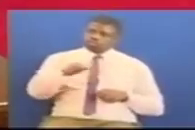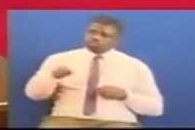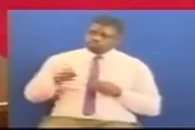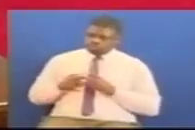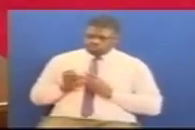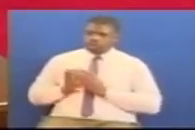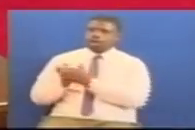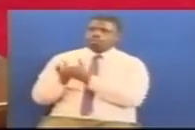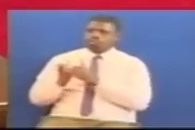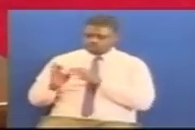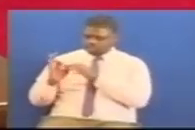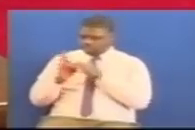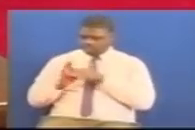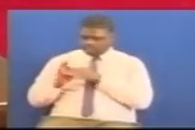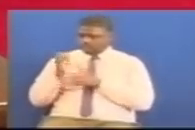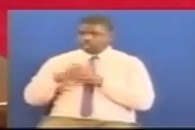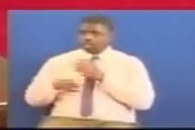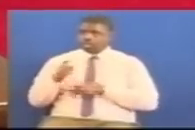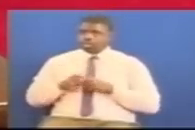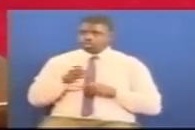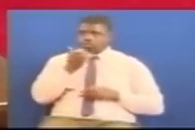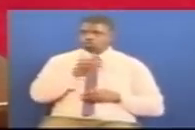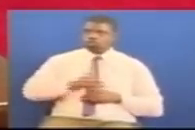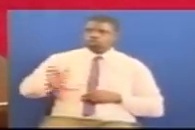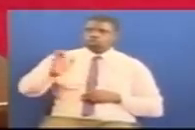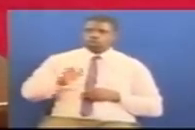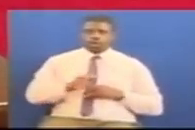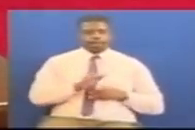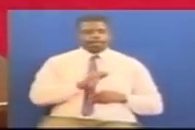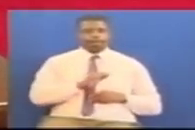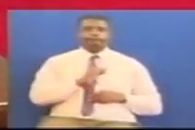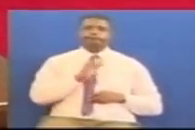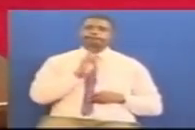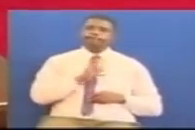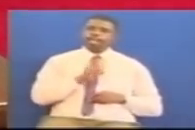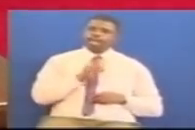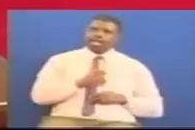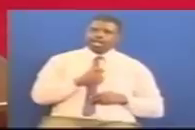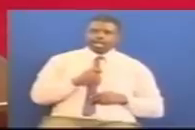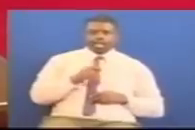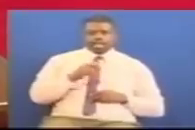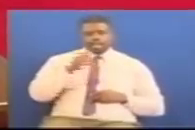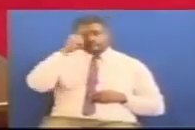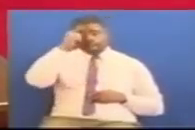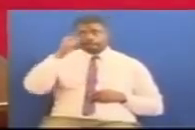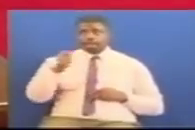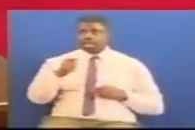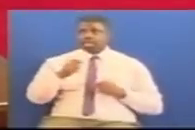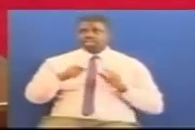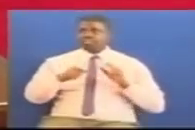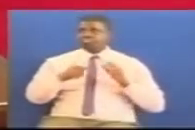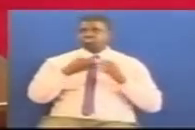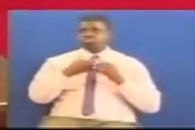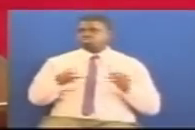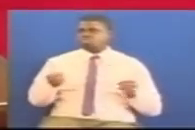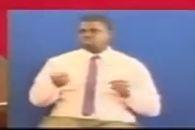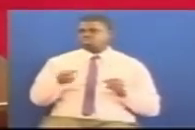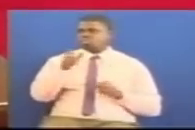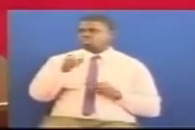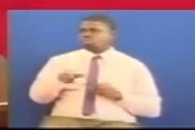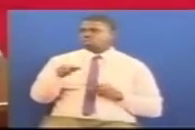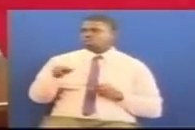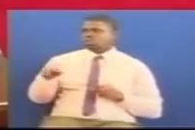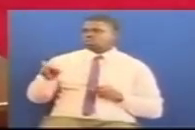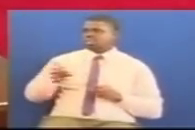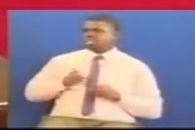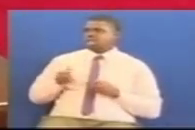wote washirikiane katika kuondoa mila na fikra potofu ambazo zinafanya watoto wa kike waogope kwenda kuchukua masomo ya sayansi.